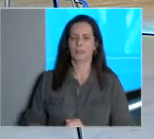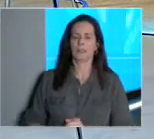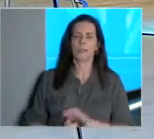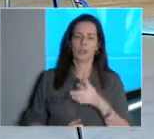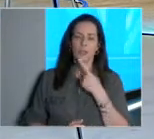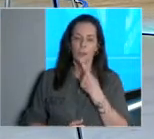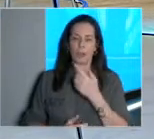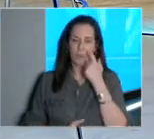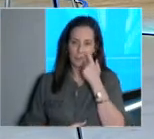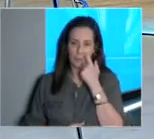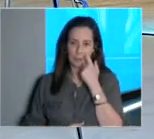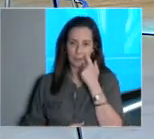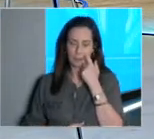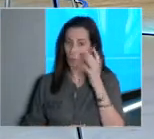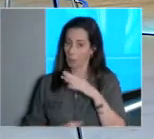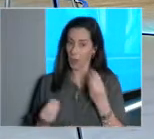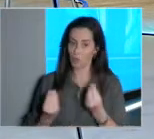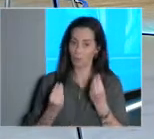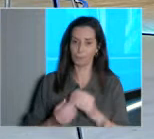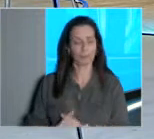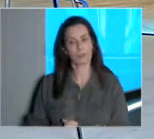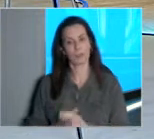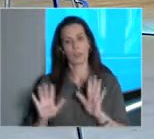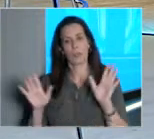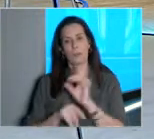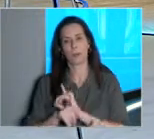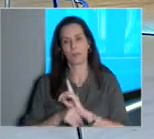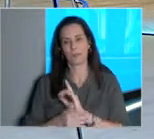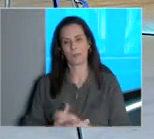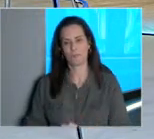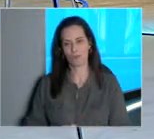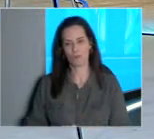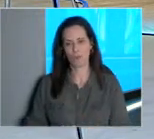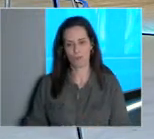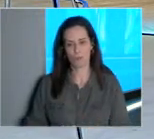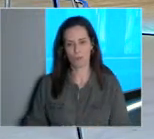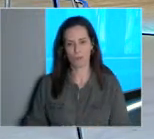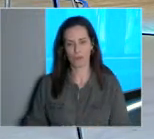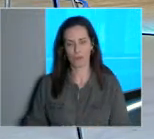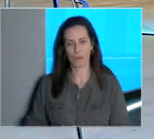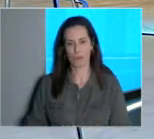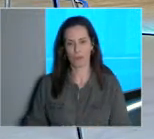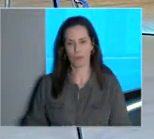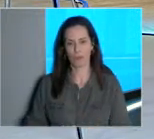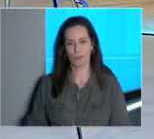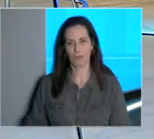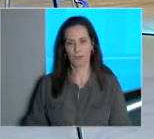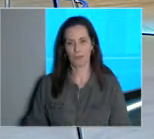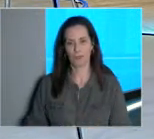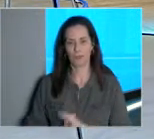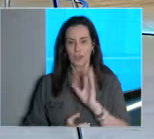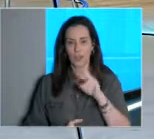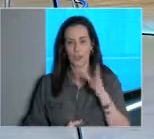לדברי זהבה. אוקיי, עוד משהו? לא, זה עוד בינתיים. אוקיי. מה עם רוטמן? יש לנו